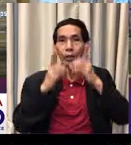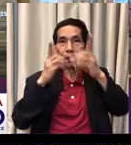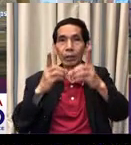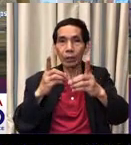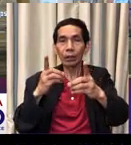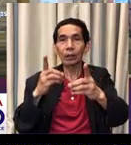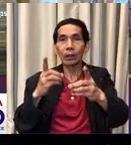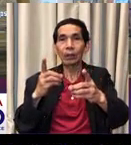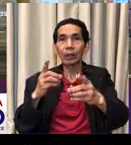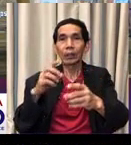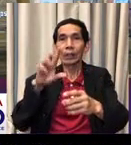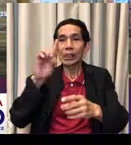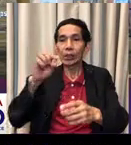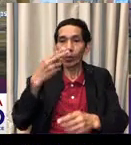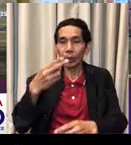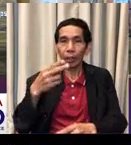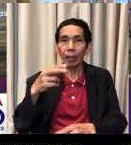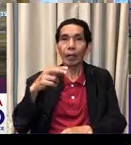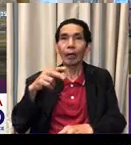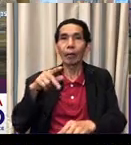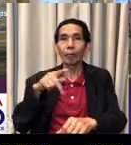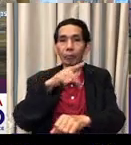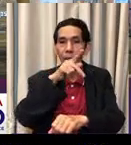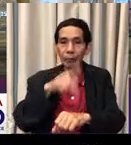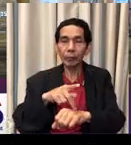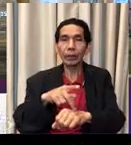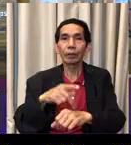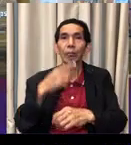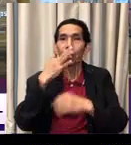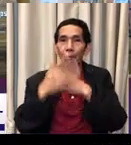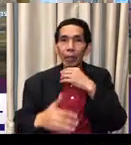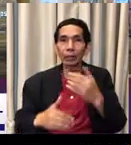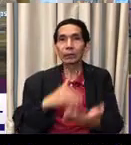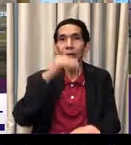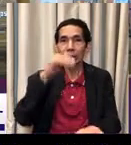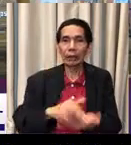sa DOH at saka sa Philippine Blood Center. Na kinakailangan ng utaw.